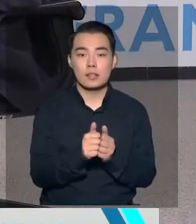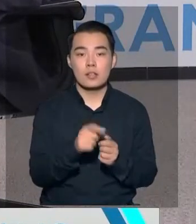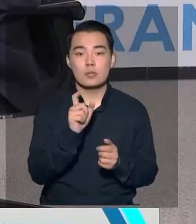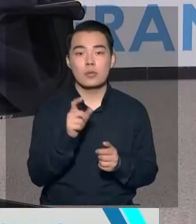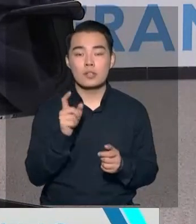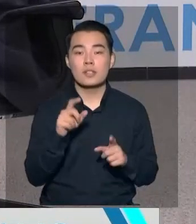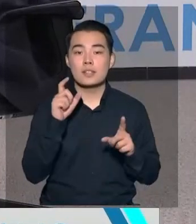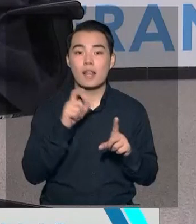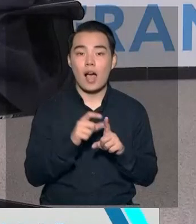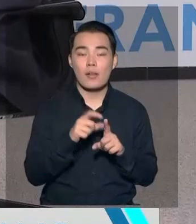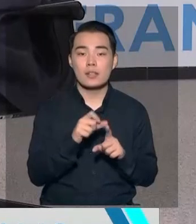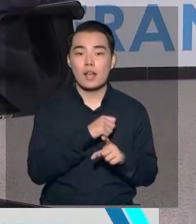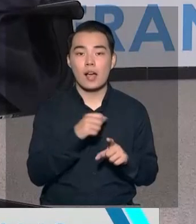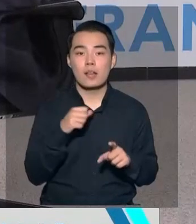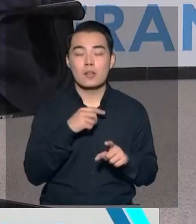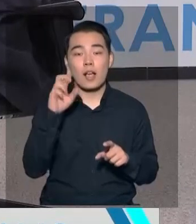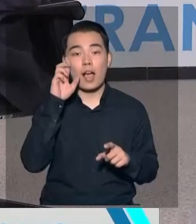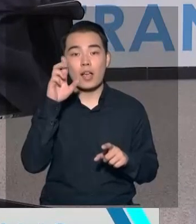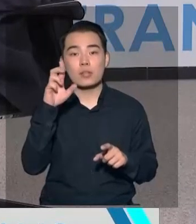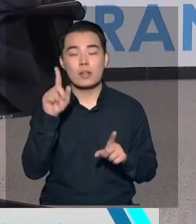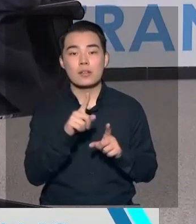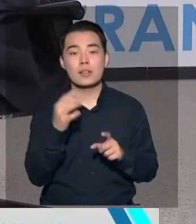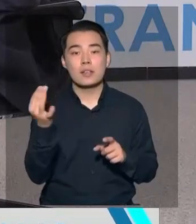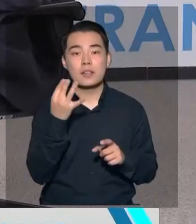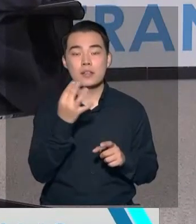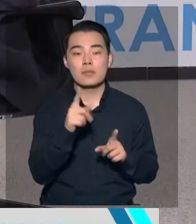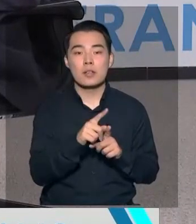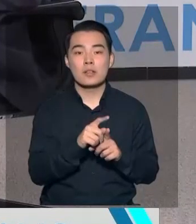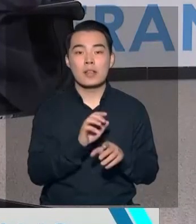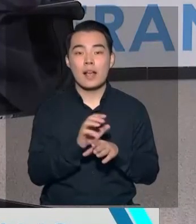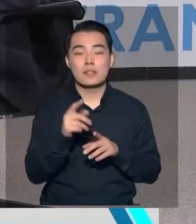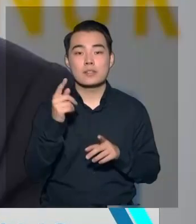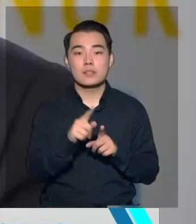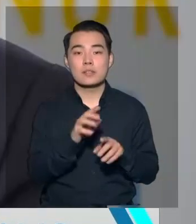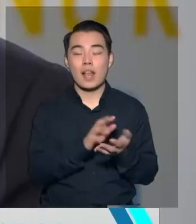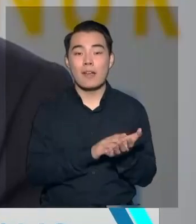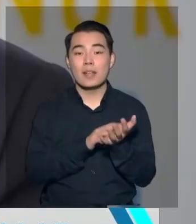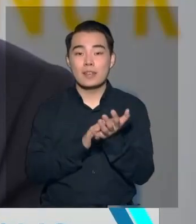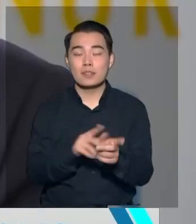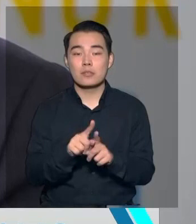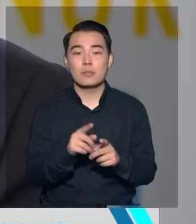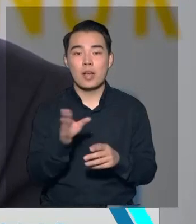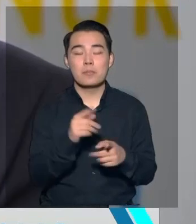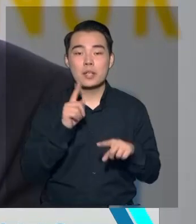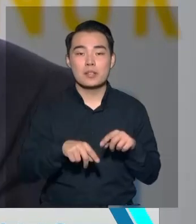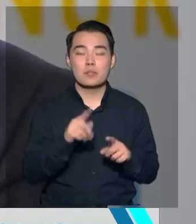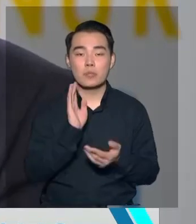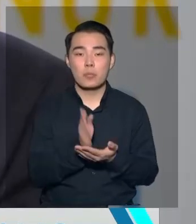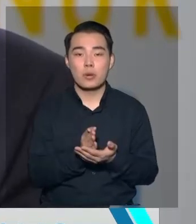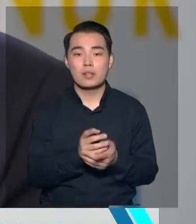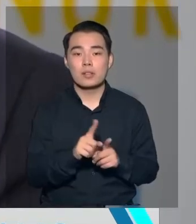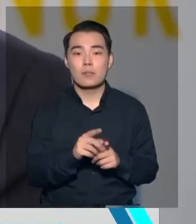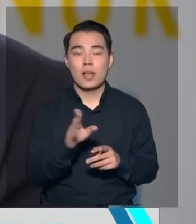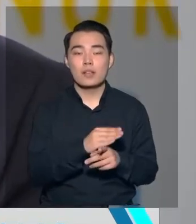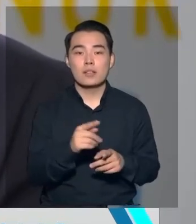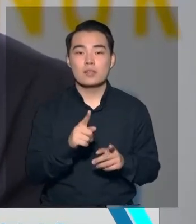халықтың сөзінің билікке тезірек жетуін, өтуін қамтамасыз ететін, жалпы біздің билікке деген